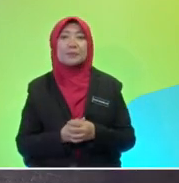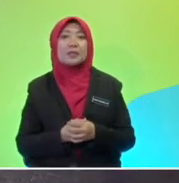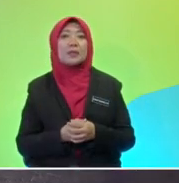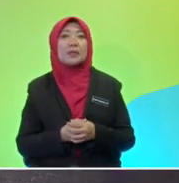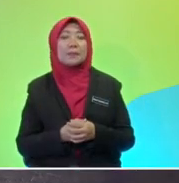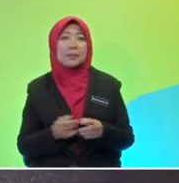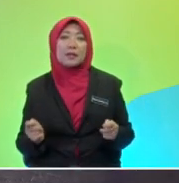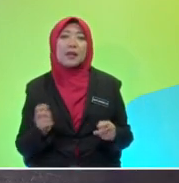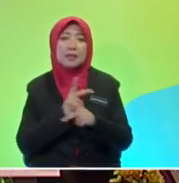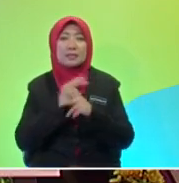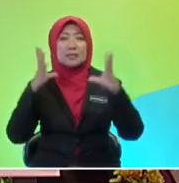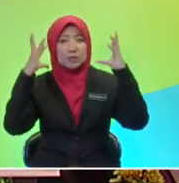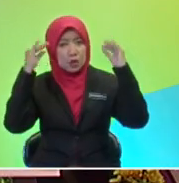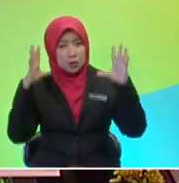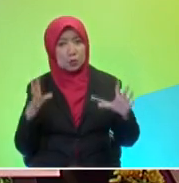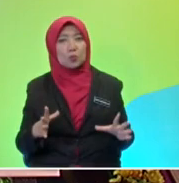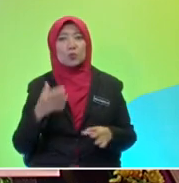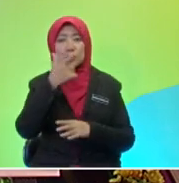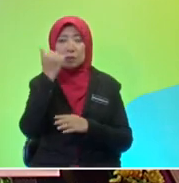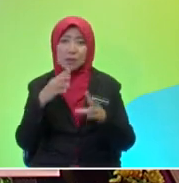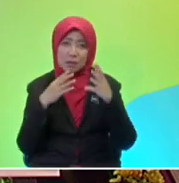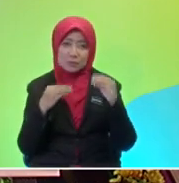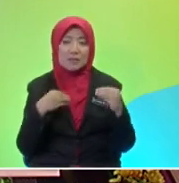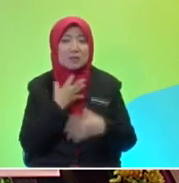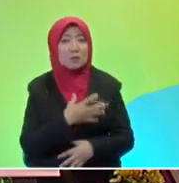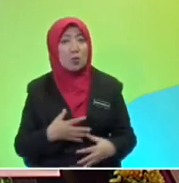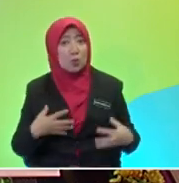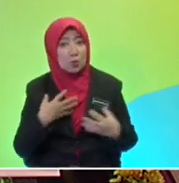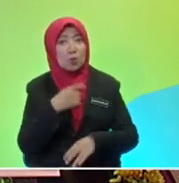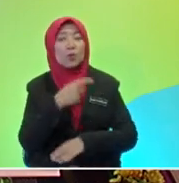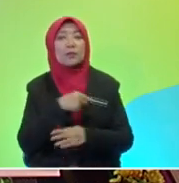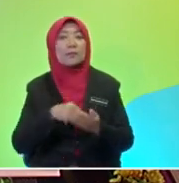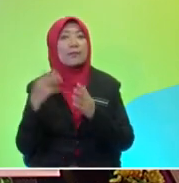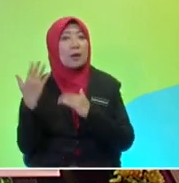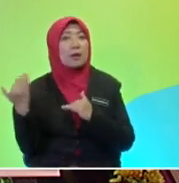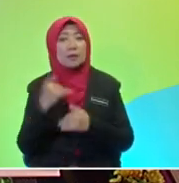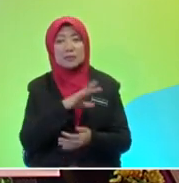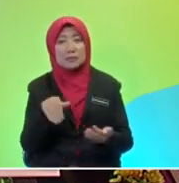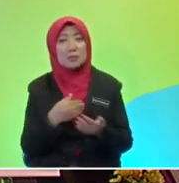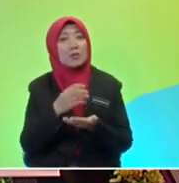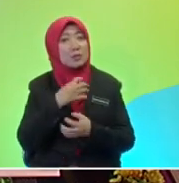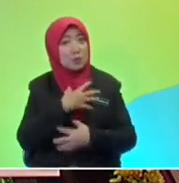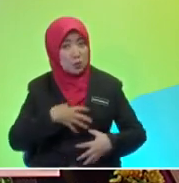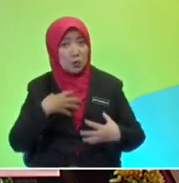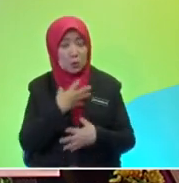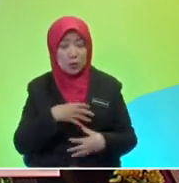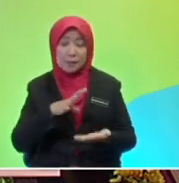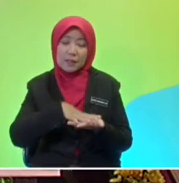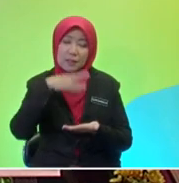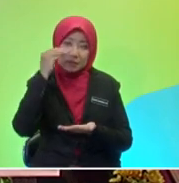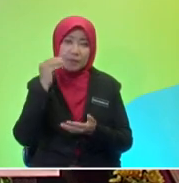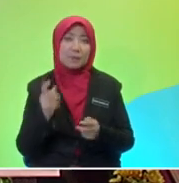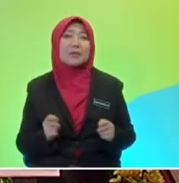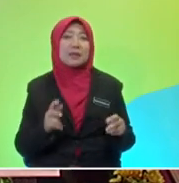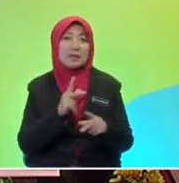mengajak kita tentang serangga hari ini serunya semua belajar kelas hari ini Terima kasih juga